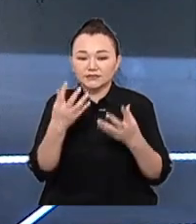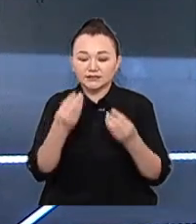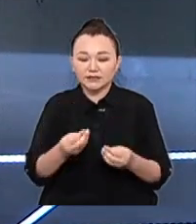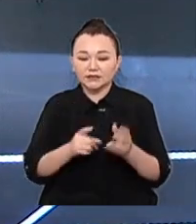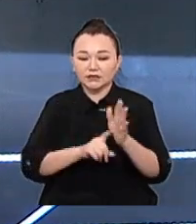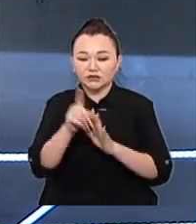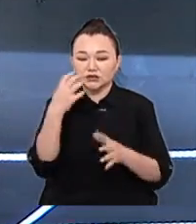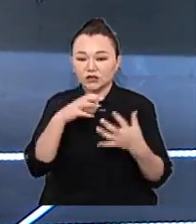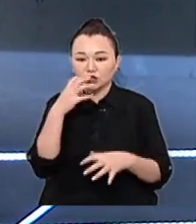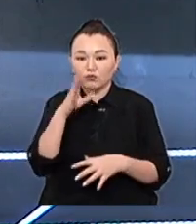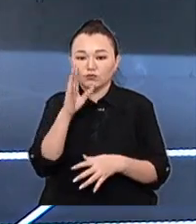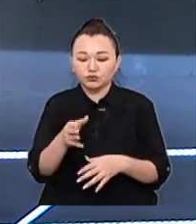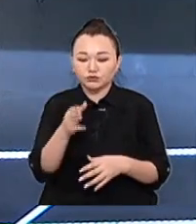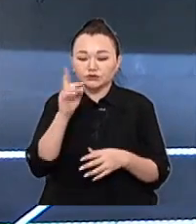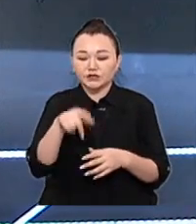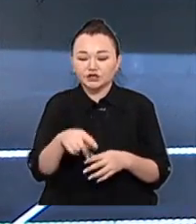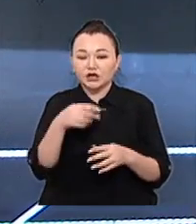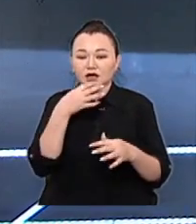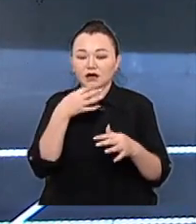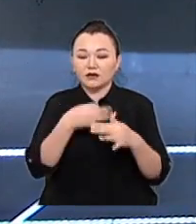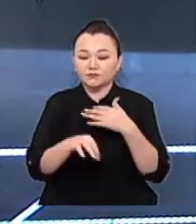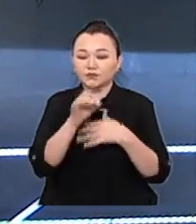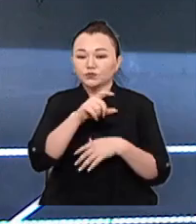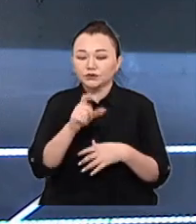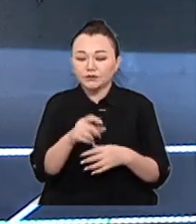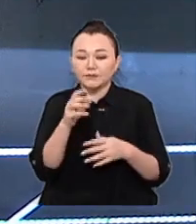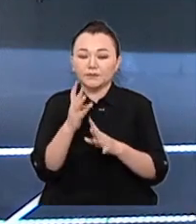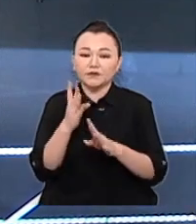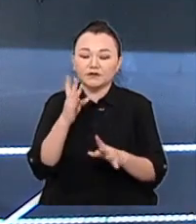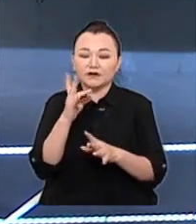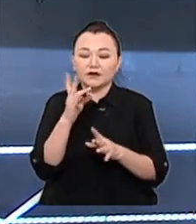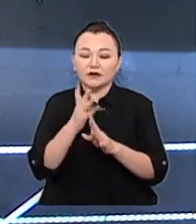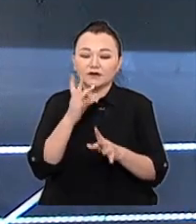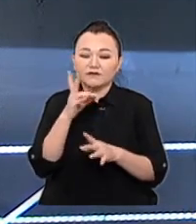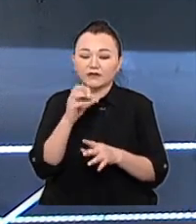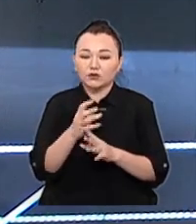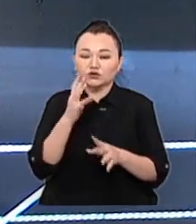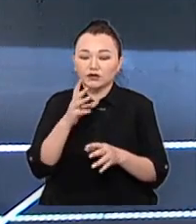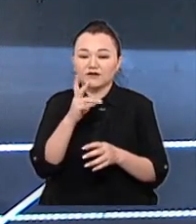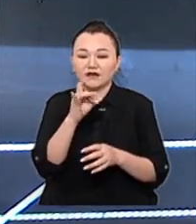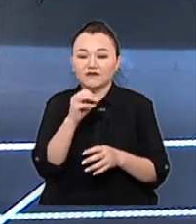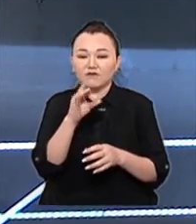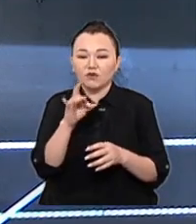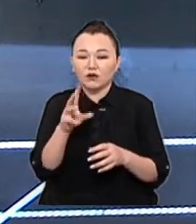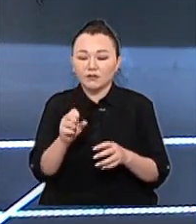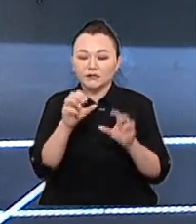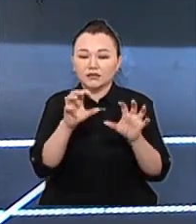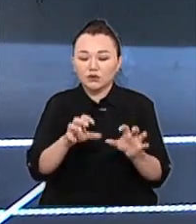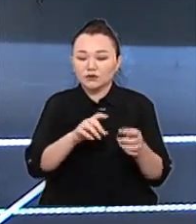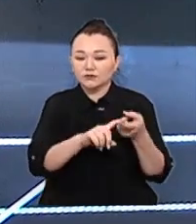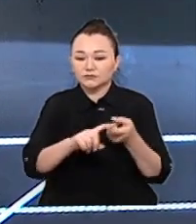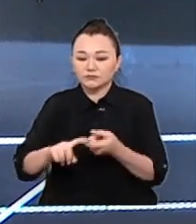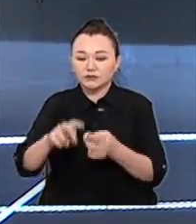өзінде қыза түспек. Сарапшылар болса, мәжіліс депутаттарының кезектен тыс сайлауын президент бастаған реформалардың заңды жалғасы